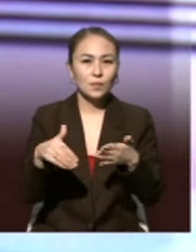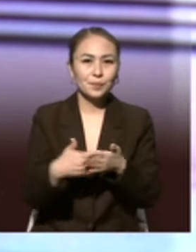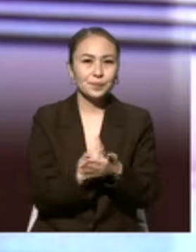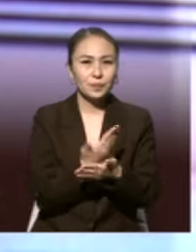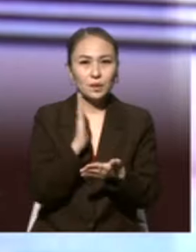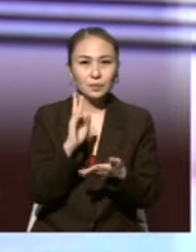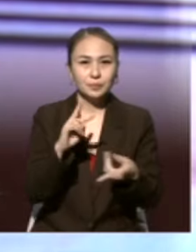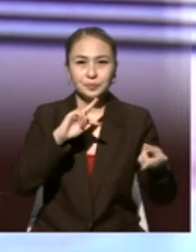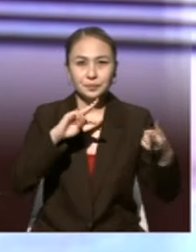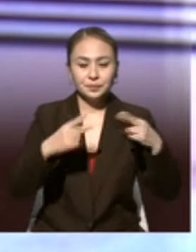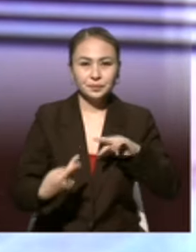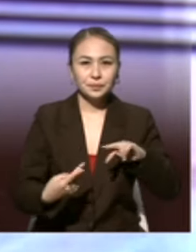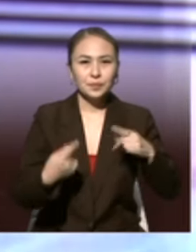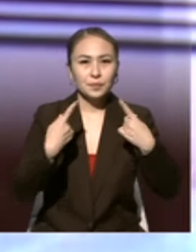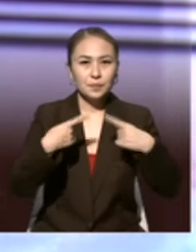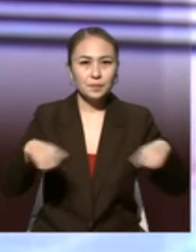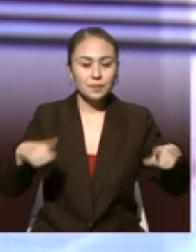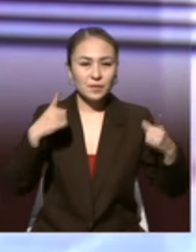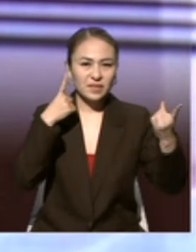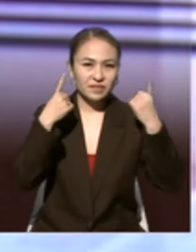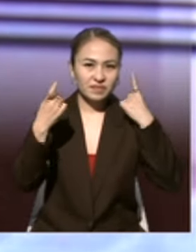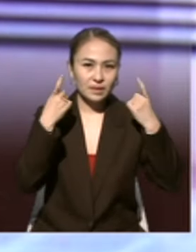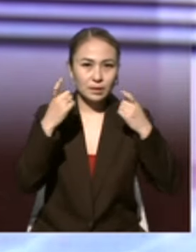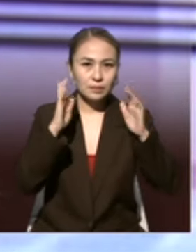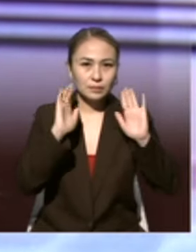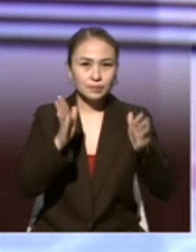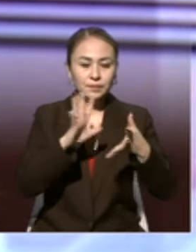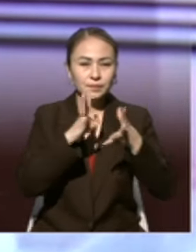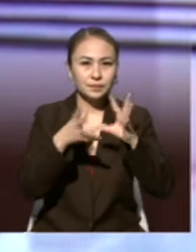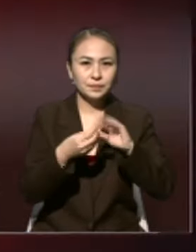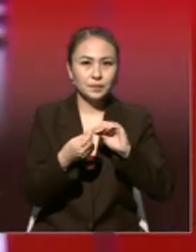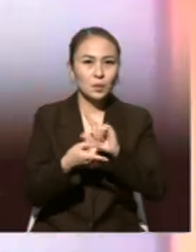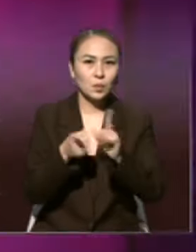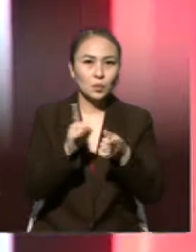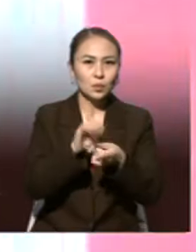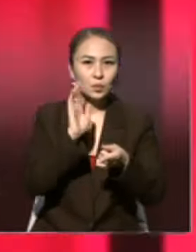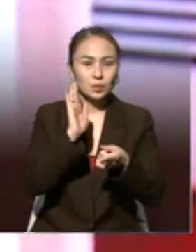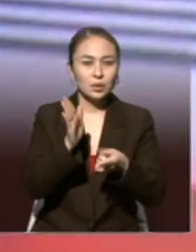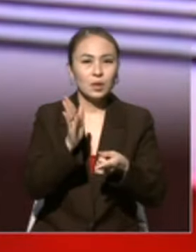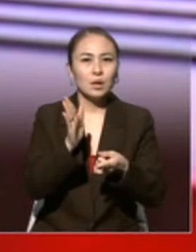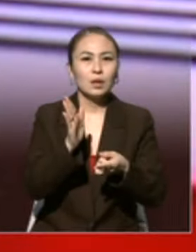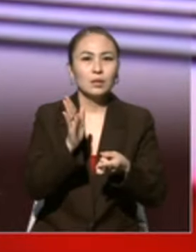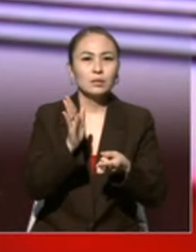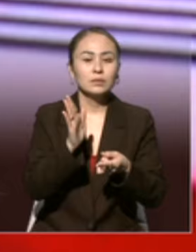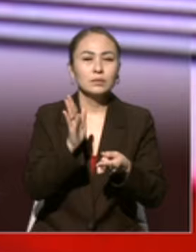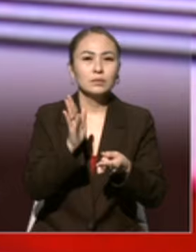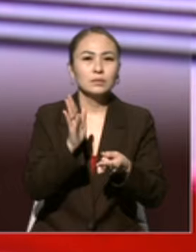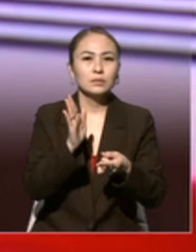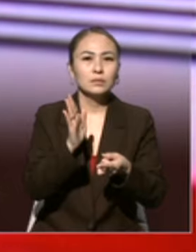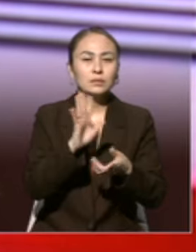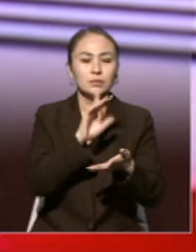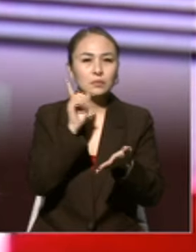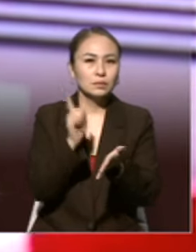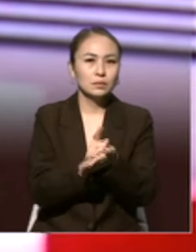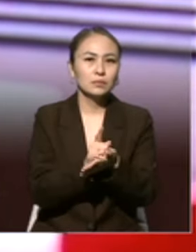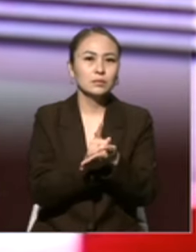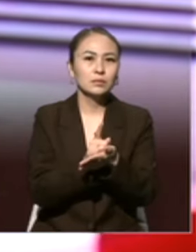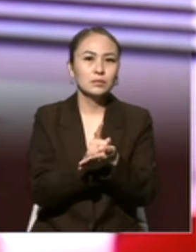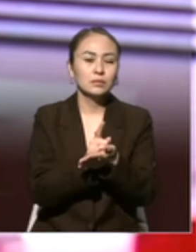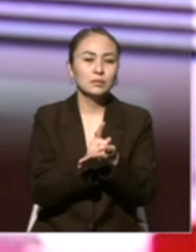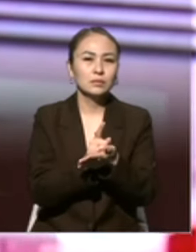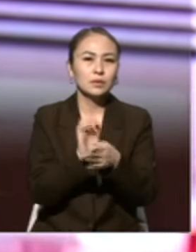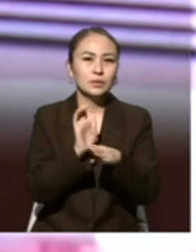жаңартылатын болса, яғни тағы да басқа мәліметтер келгеннен кейін барып болжам өзгеретін болса, ол ақпарат міндетті түрде